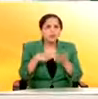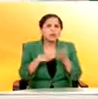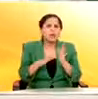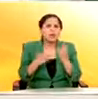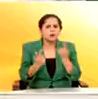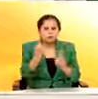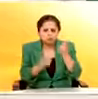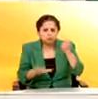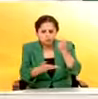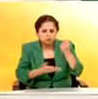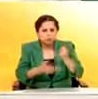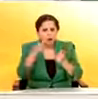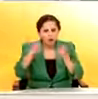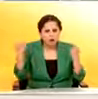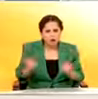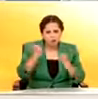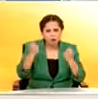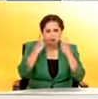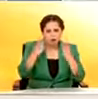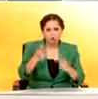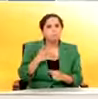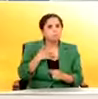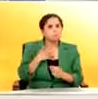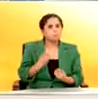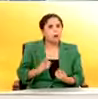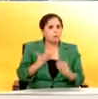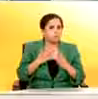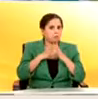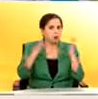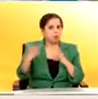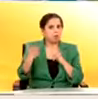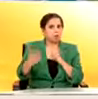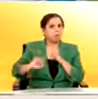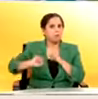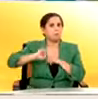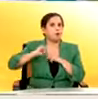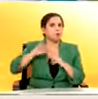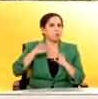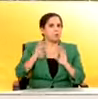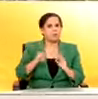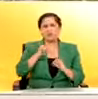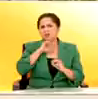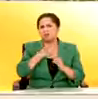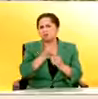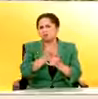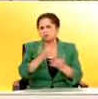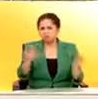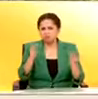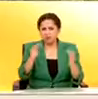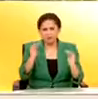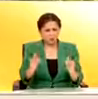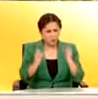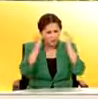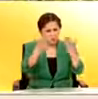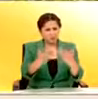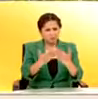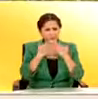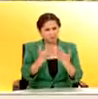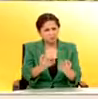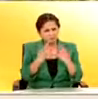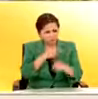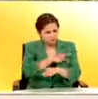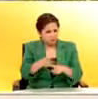लेकर हो रहे प्रयासों को देखकर मैं बहुत प्रभावित हुआ। कितने ही युवा हाईली क्वालिफाइड